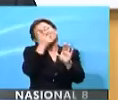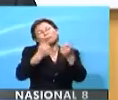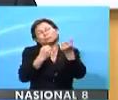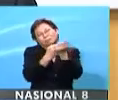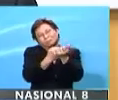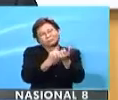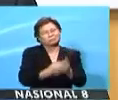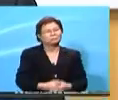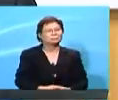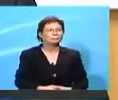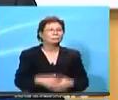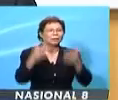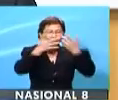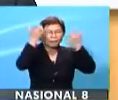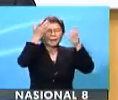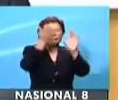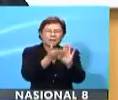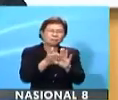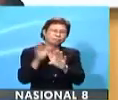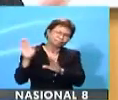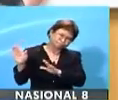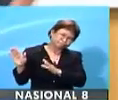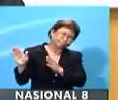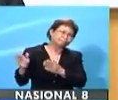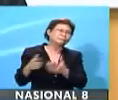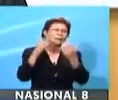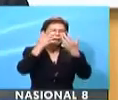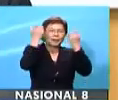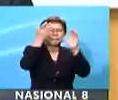conditions are